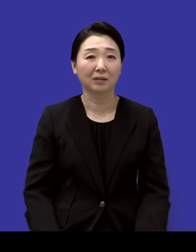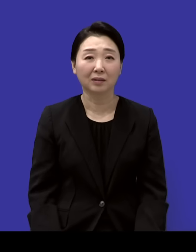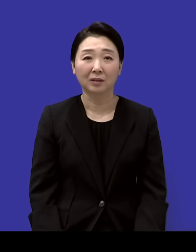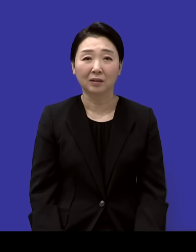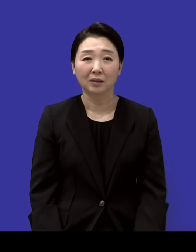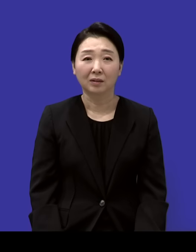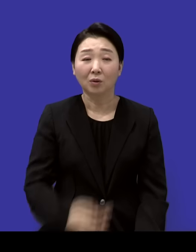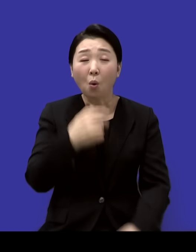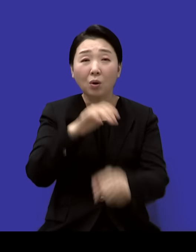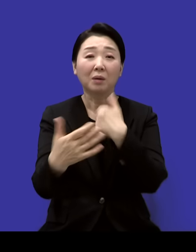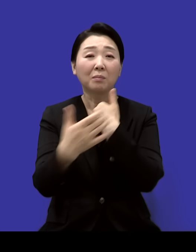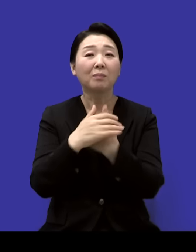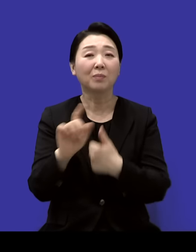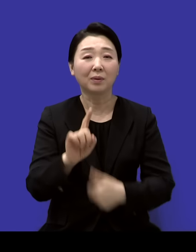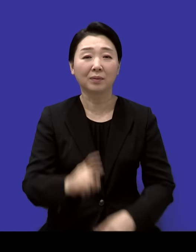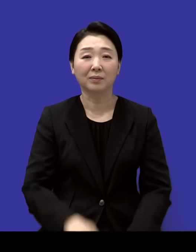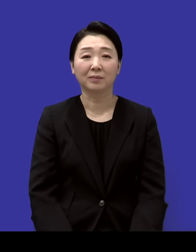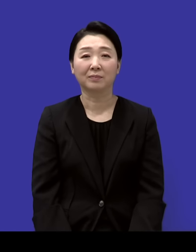있어요?